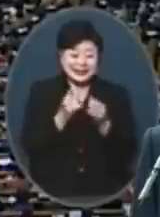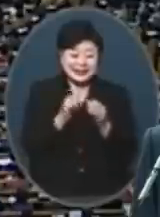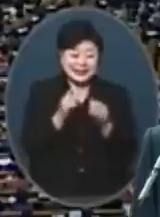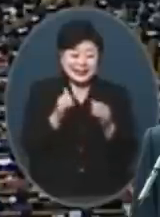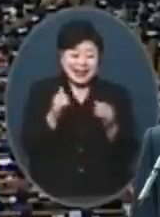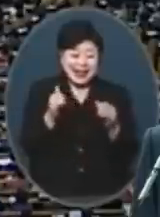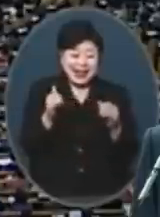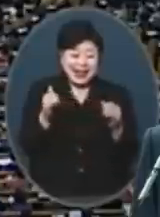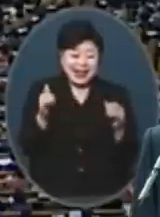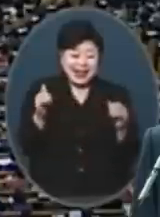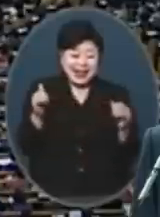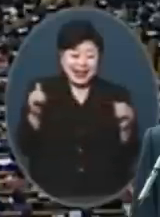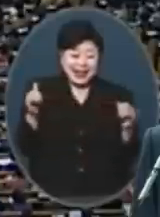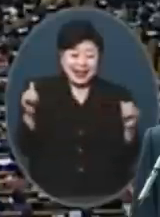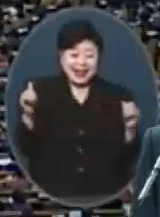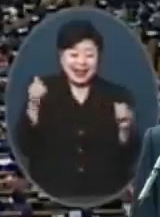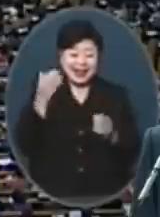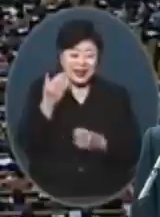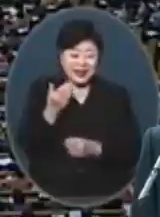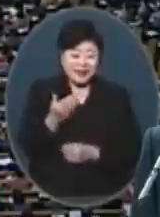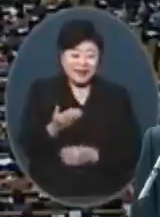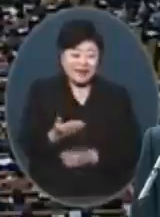사랑하는 자